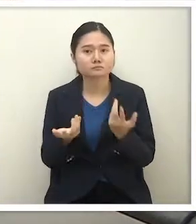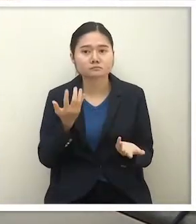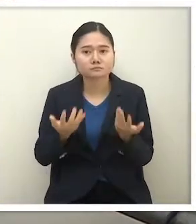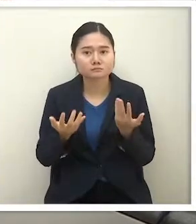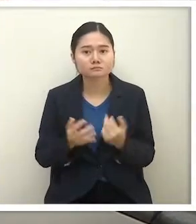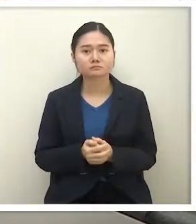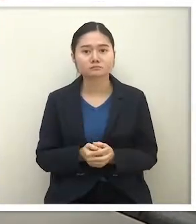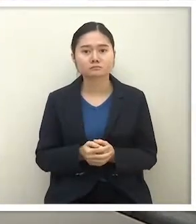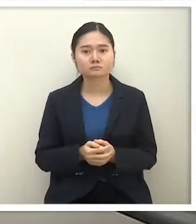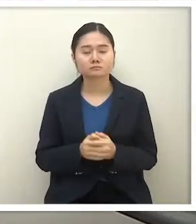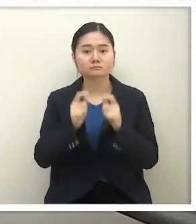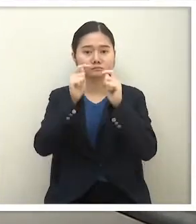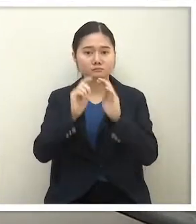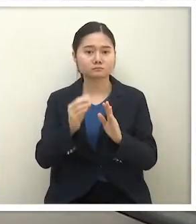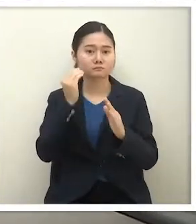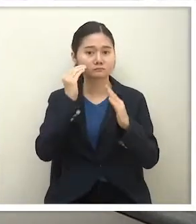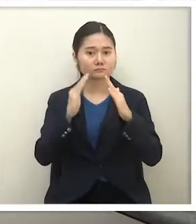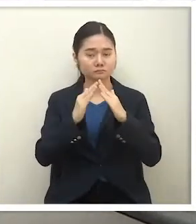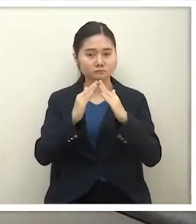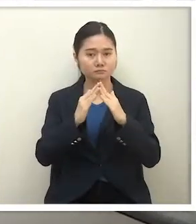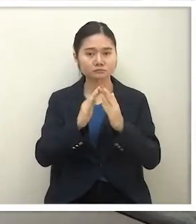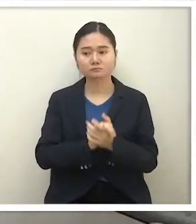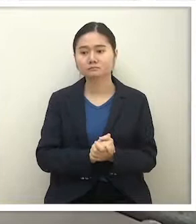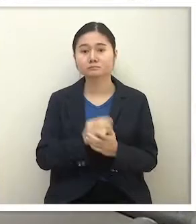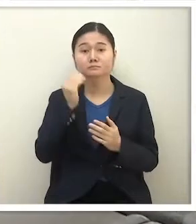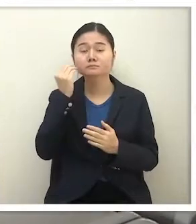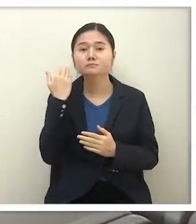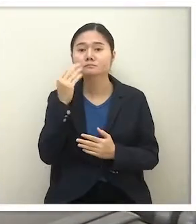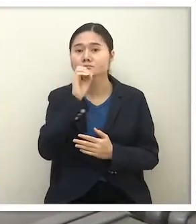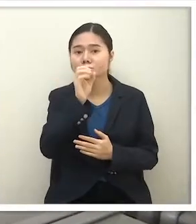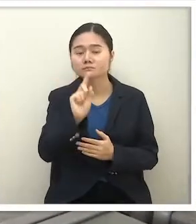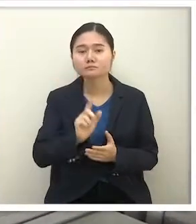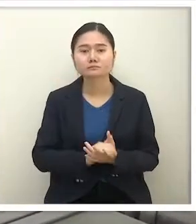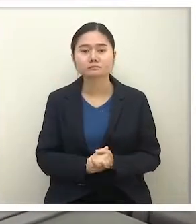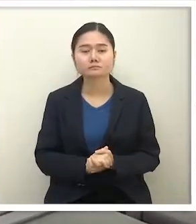ไหมเขาก็ดีไซน์บ้านที่เมื่อกี้เราบอกว่าเป็นอะไรครับ